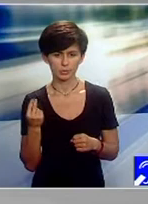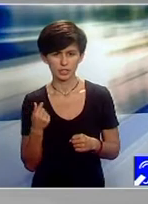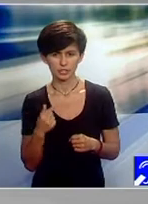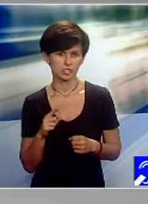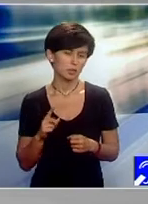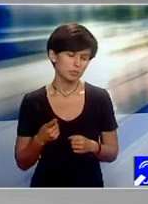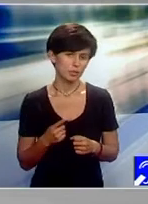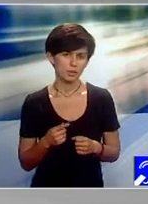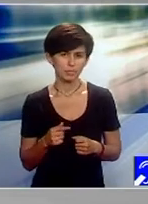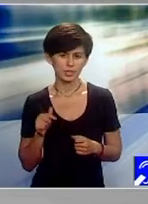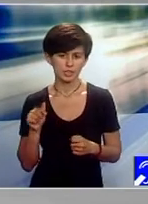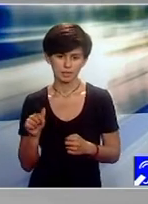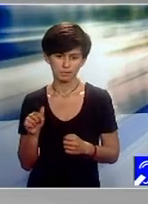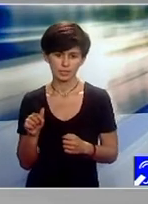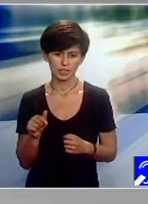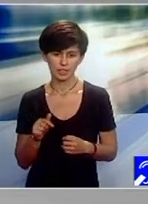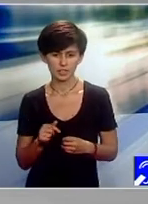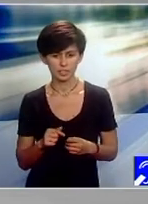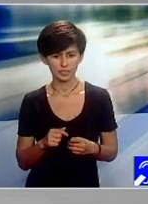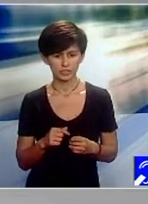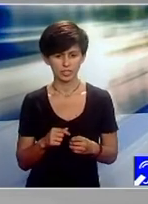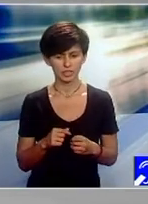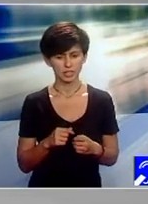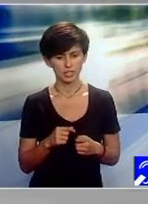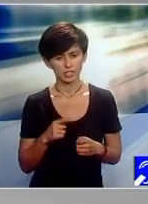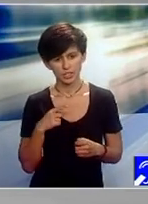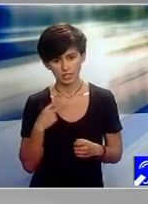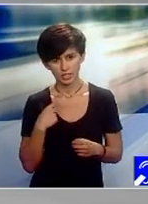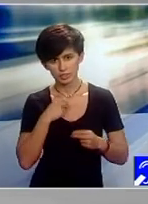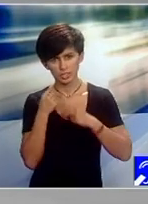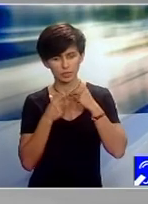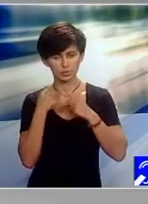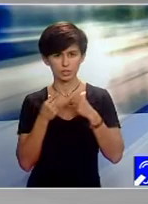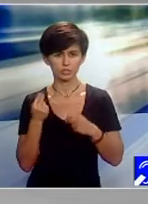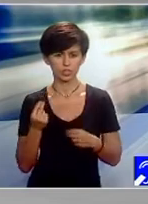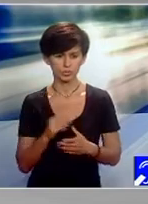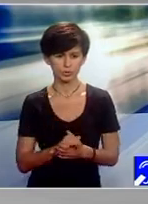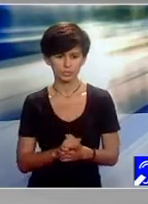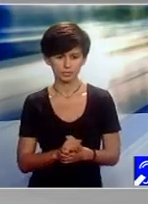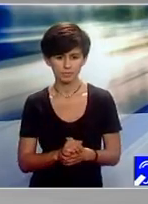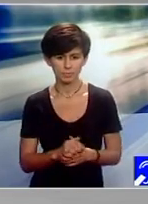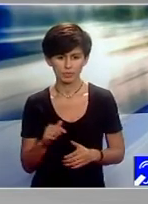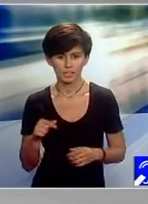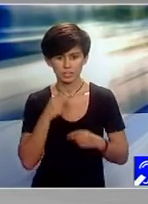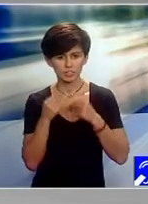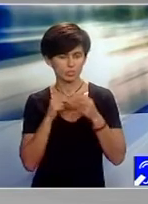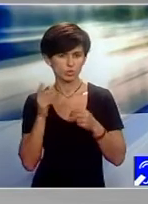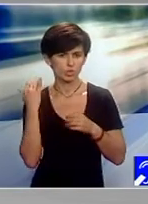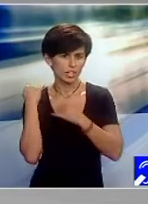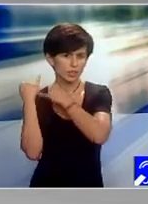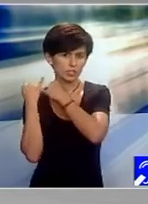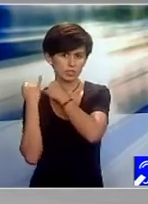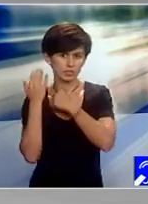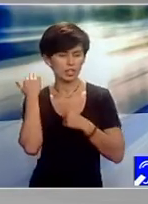probabil că și de aici decurge un joc destul de bun. Golbolul nu are însă o istorie îndelungată în